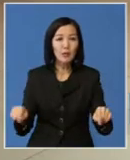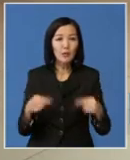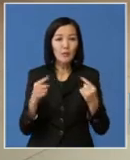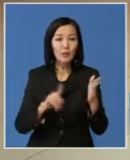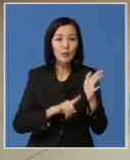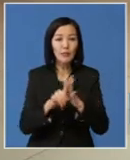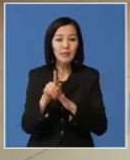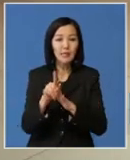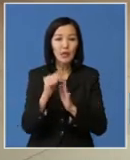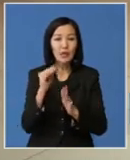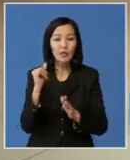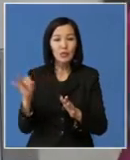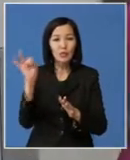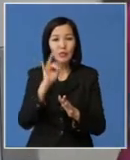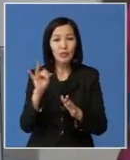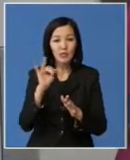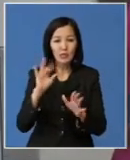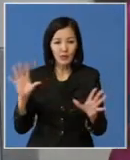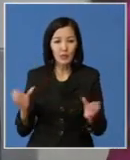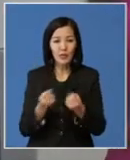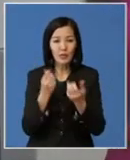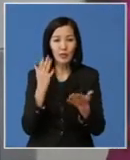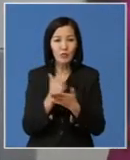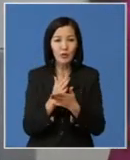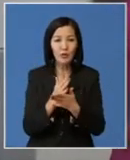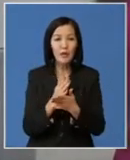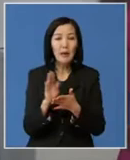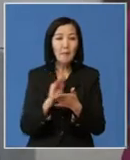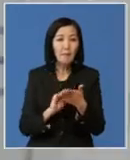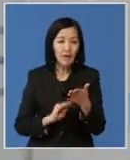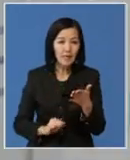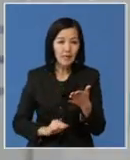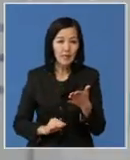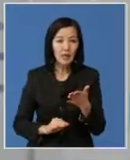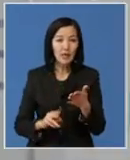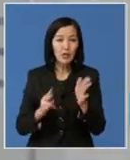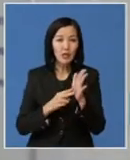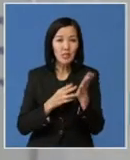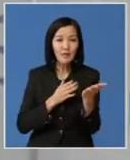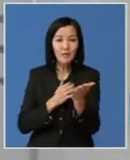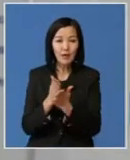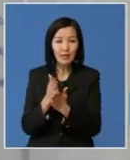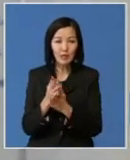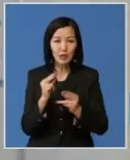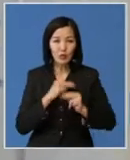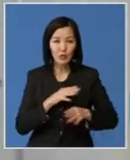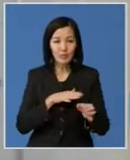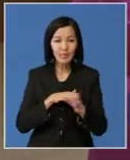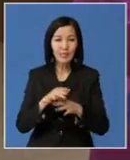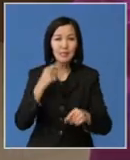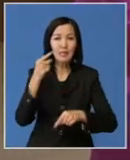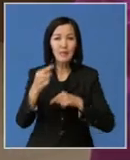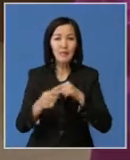бұл бастамаларды жетісулық тарихшыларда қуаттап отыр. Мақалада көрсетілген жеті бағытта жұмыс атқарсақ, мәңгілік ел